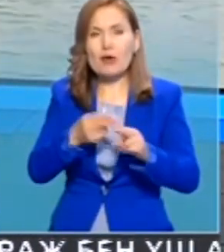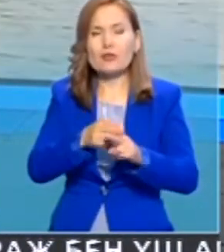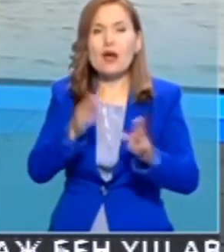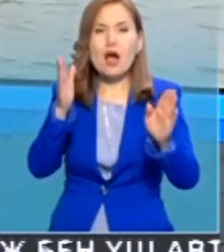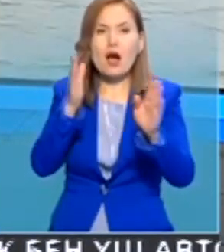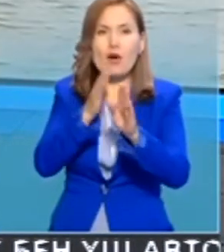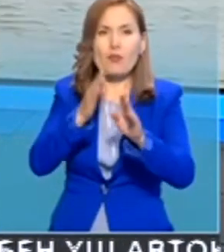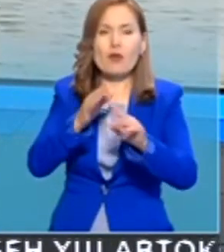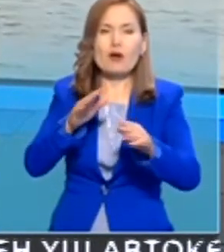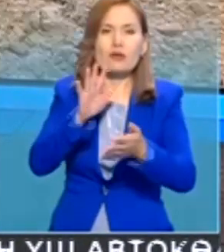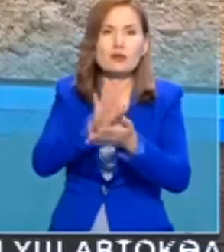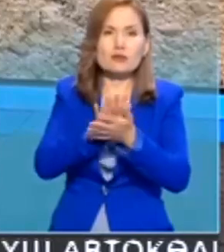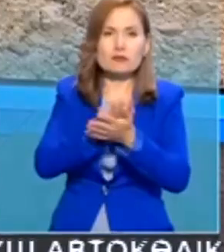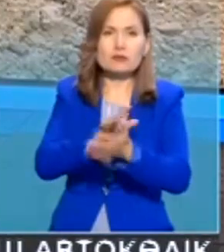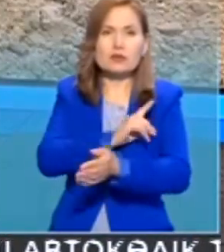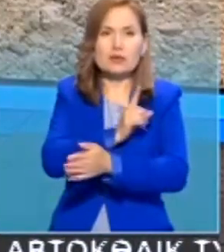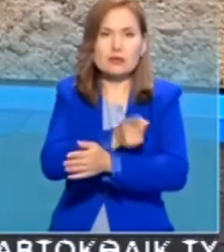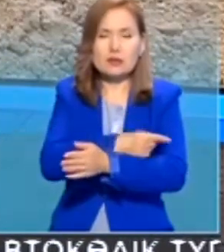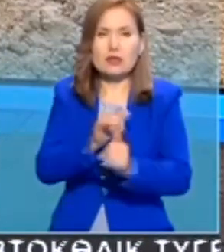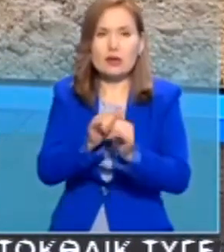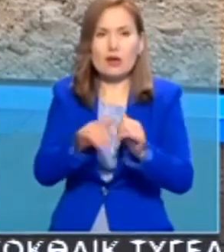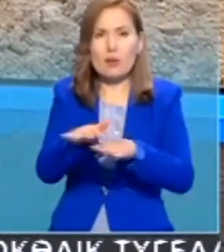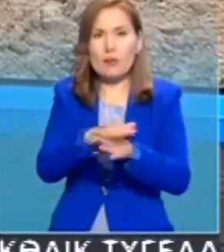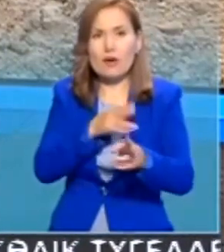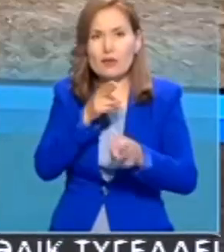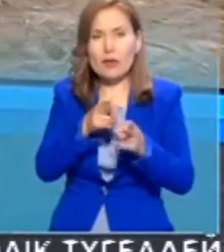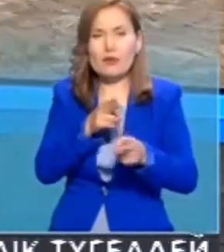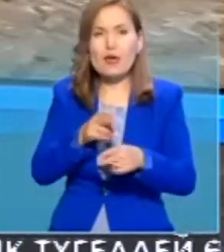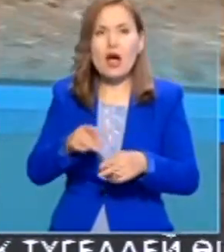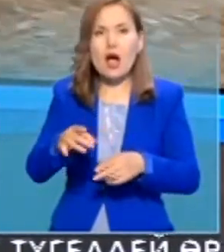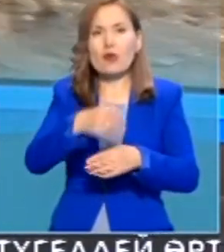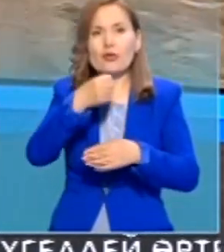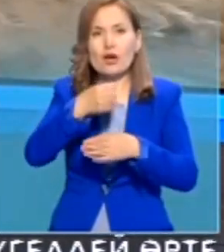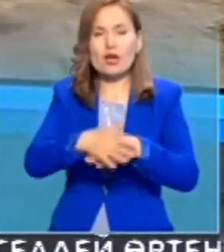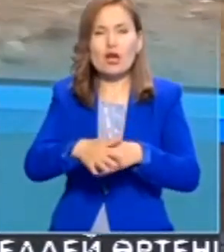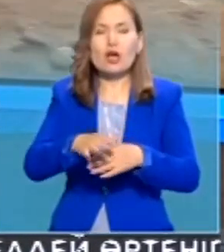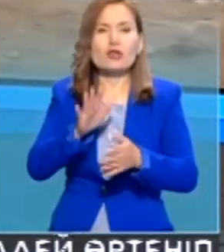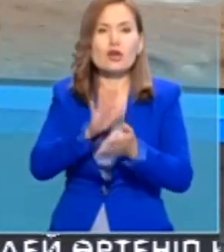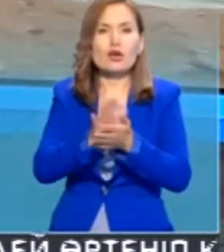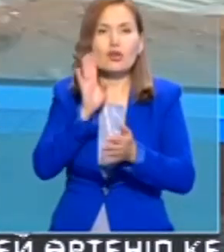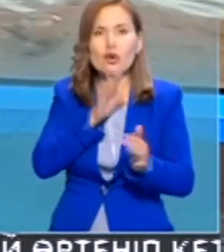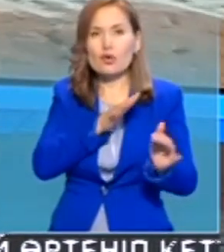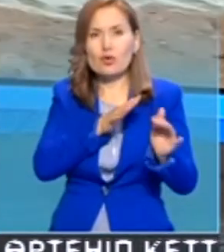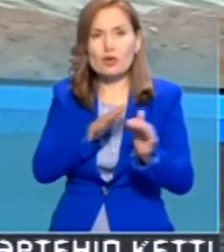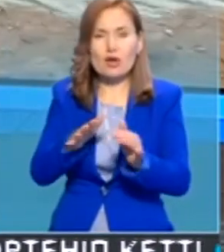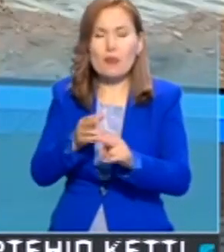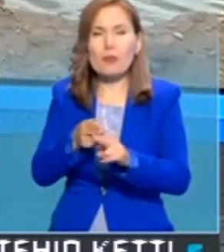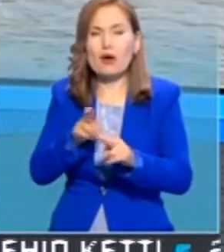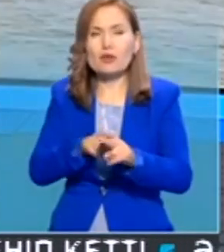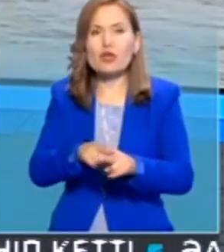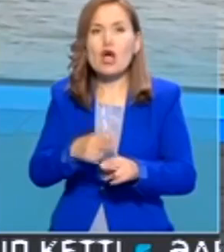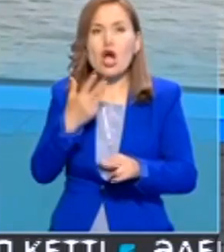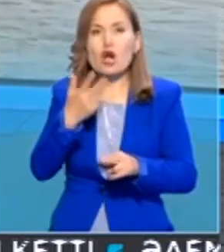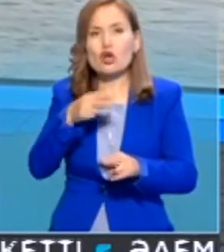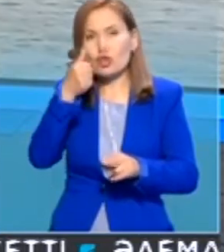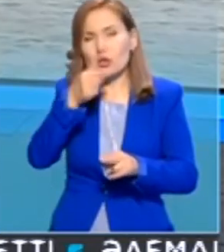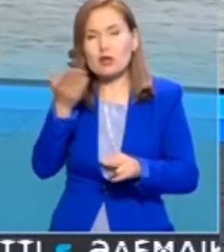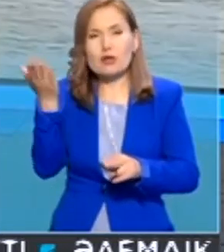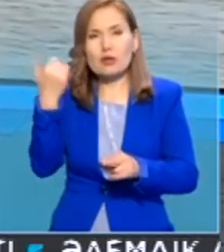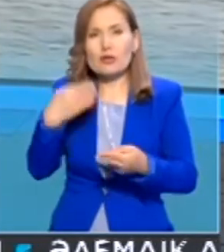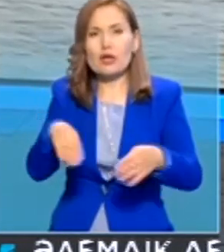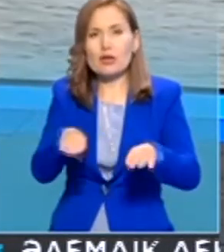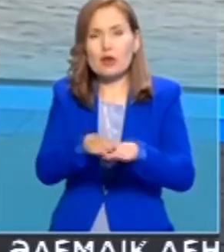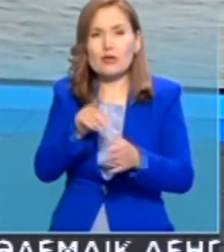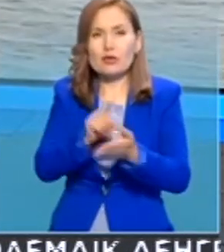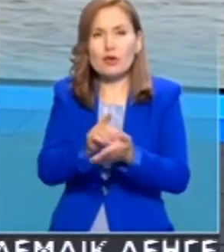экологиялық ахуалдың ушыққанына алаңдаулы. Аудан орталығындағы лас су төгетін орын сот шешімімен 3 жыл бұрын жабылуы тиіс еді. Алайда кәріз суы